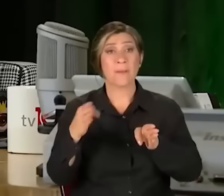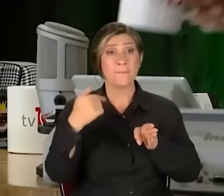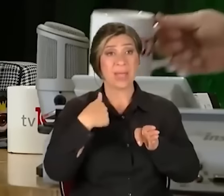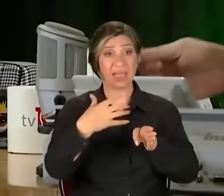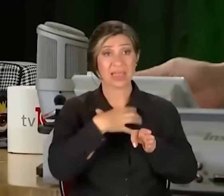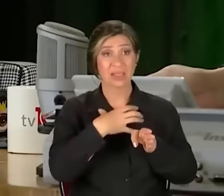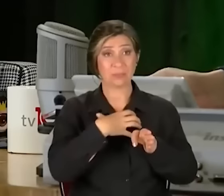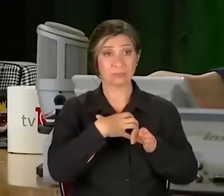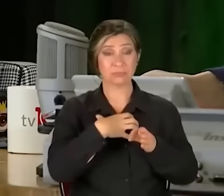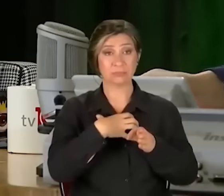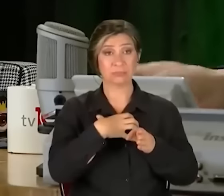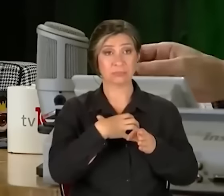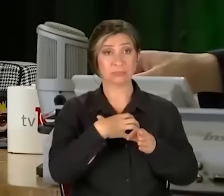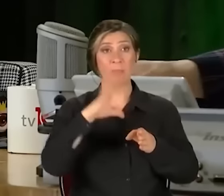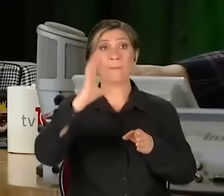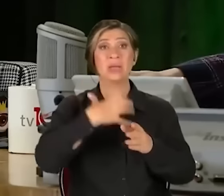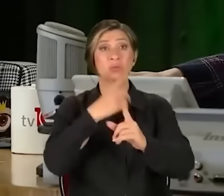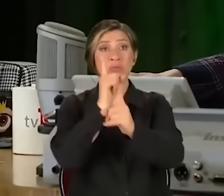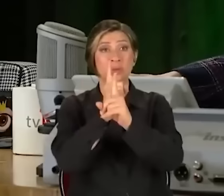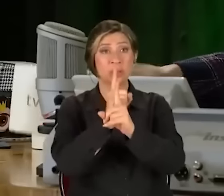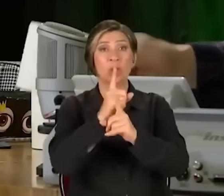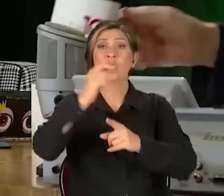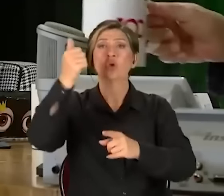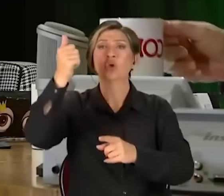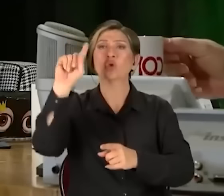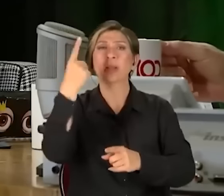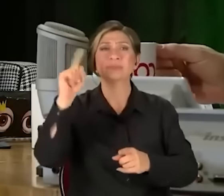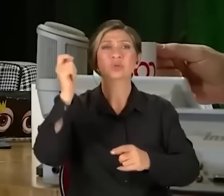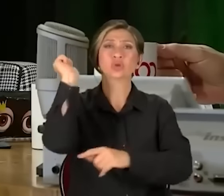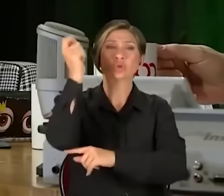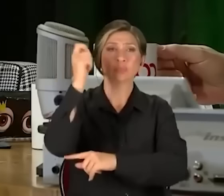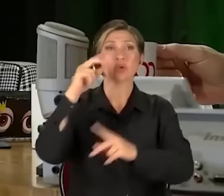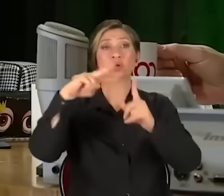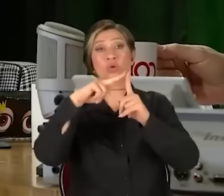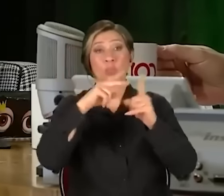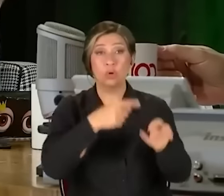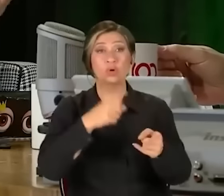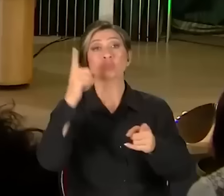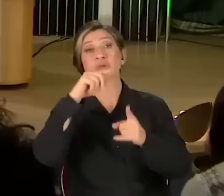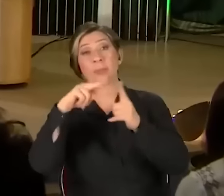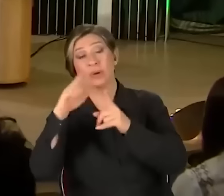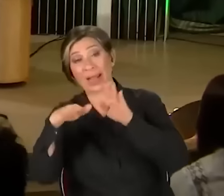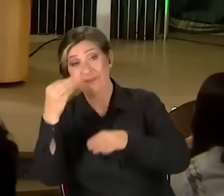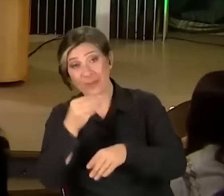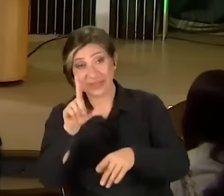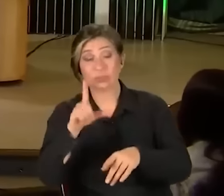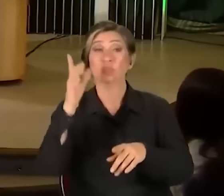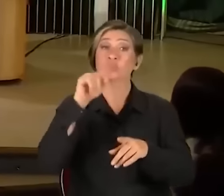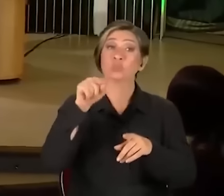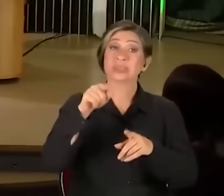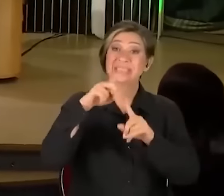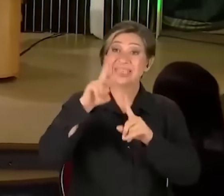ben kendim şeyleri patronlara, yöneticilere hep sunum yapıyordum. İşte YouTube şöyle bir mecra, şu yüzden reklam vermelisiniz. İşte